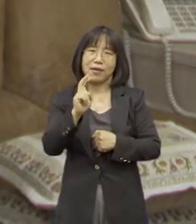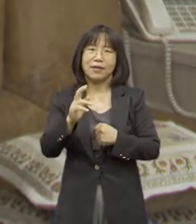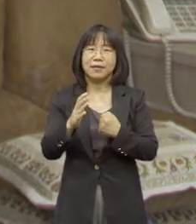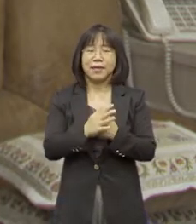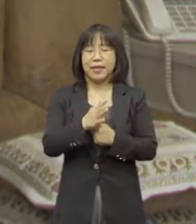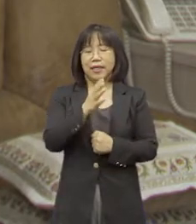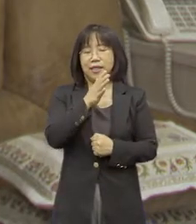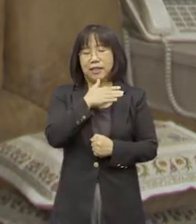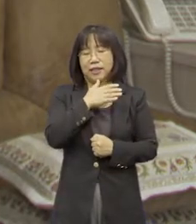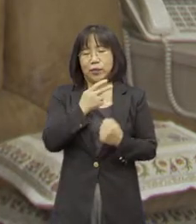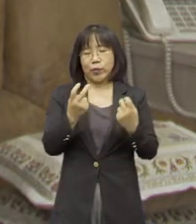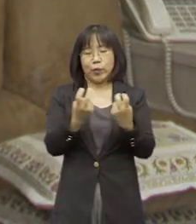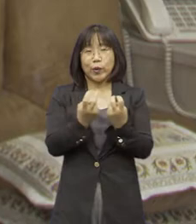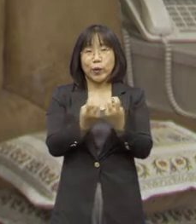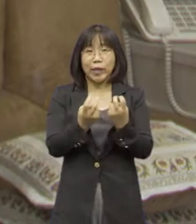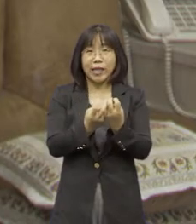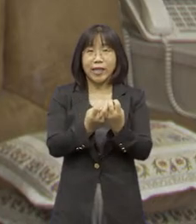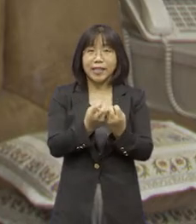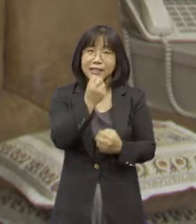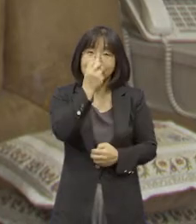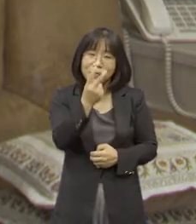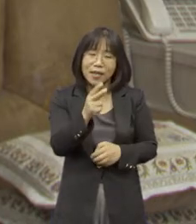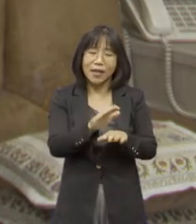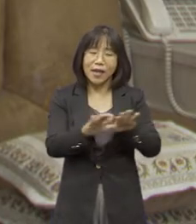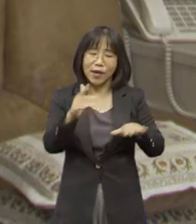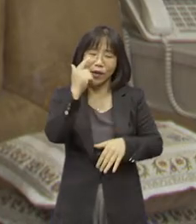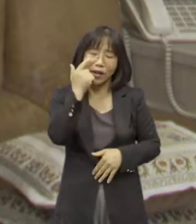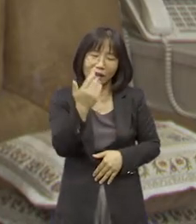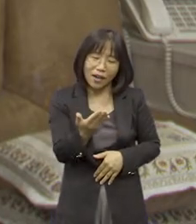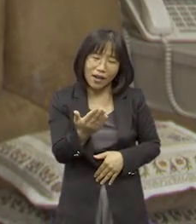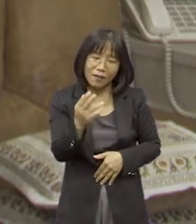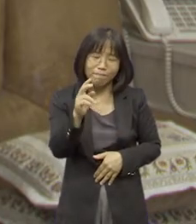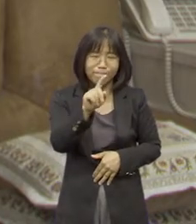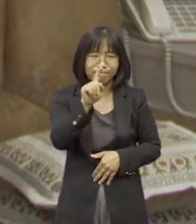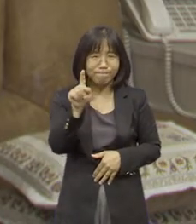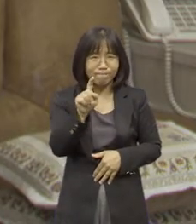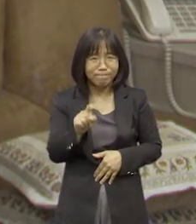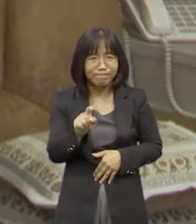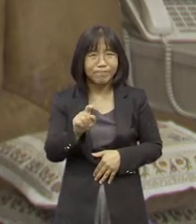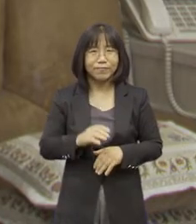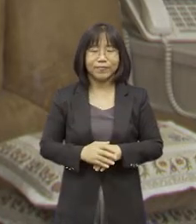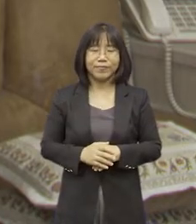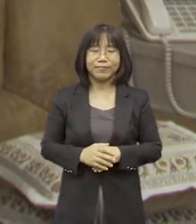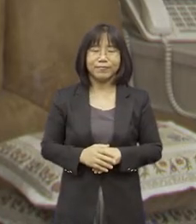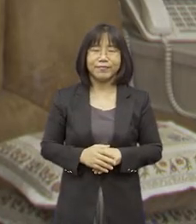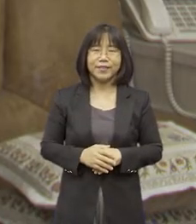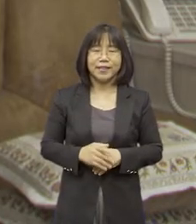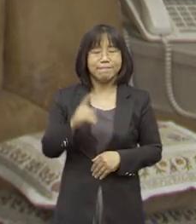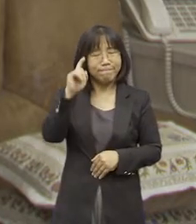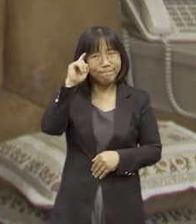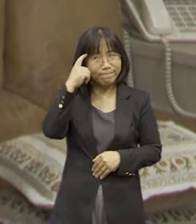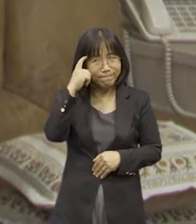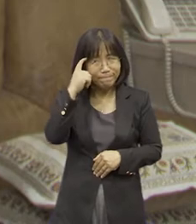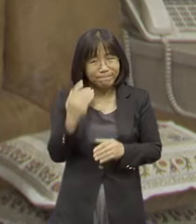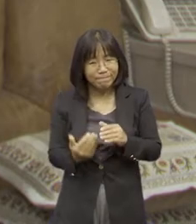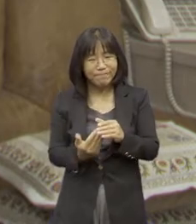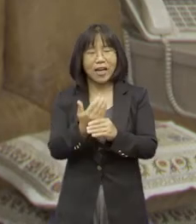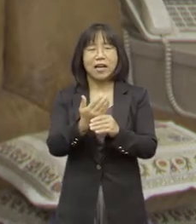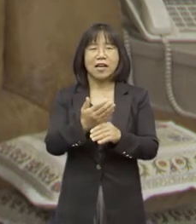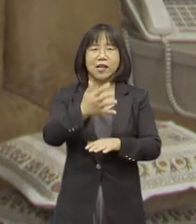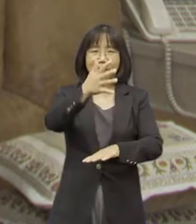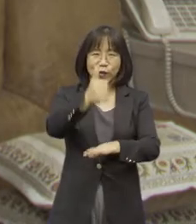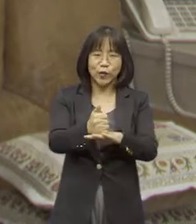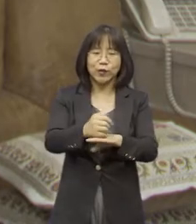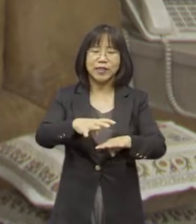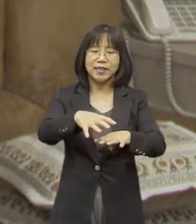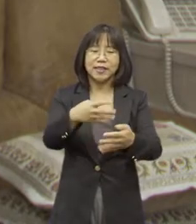봅니다. 그래서 어떻게 하면 이 안 좋은 냄새를 해결할 수 있을까, 또 어떤 민원을 해결할 수 있을까 해서 생각하는